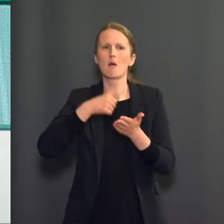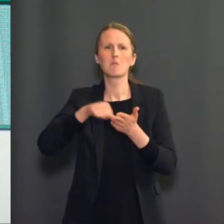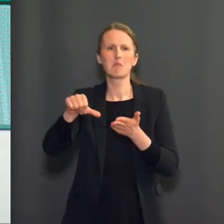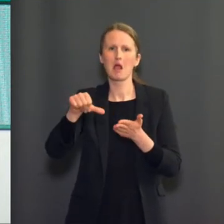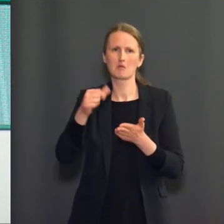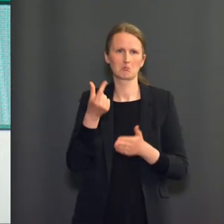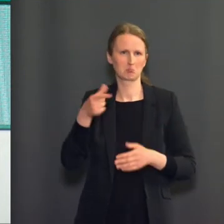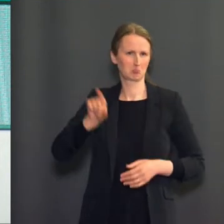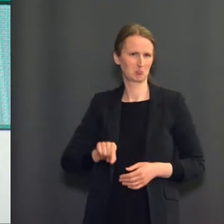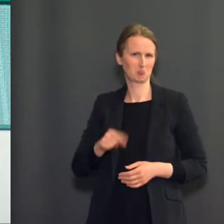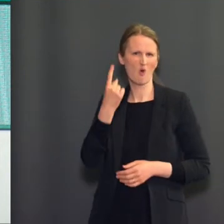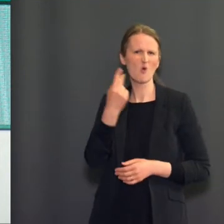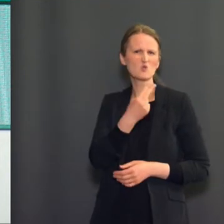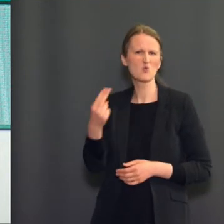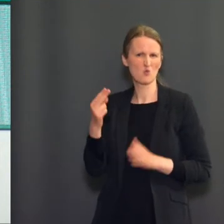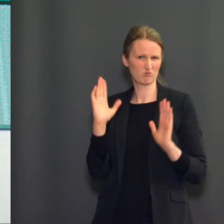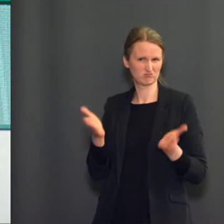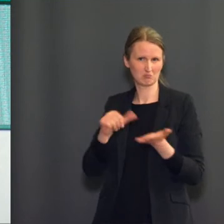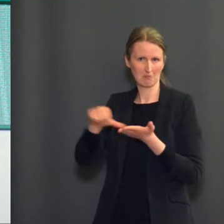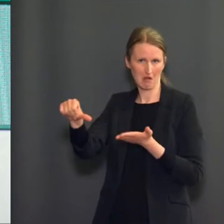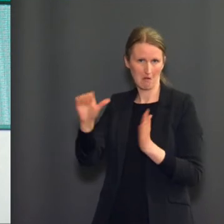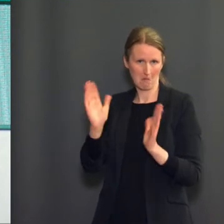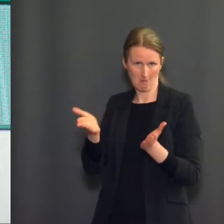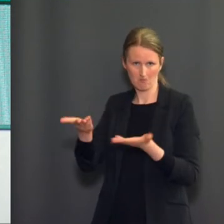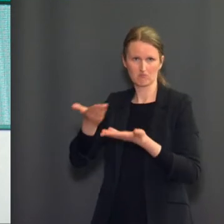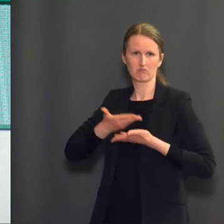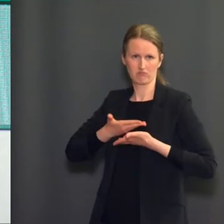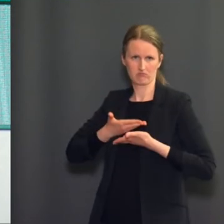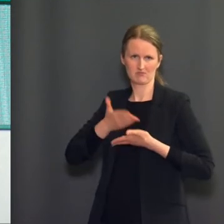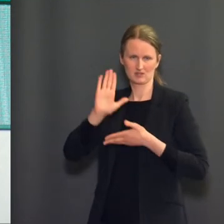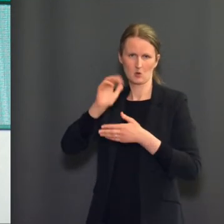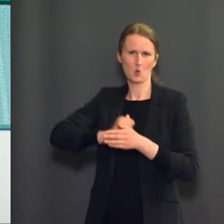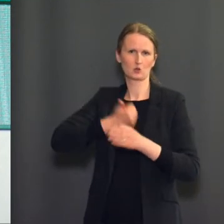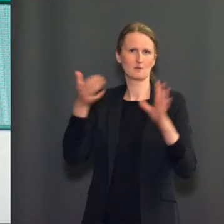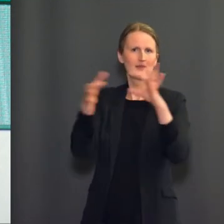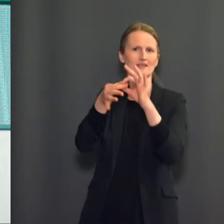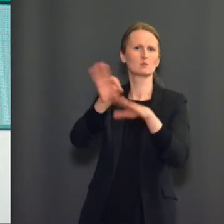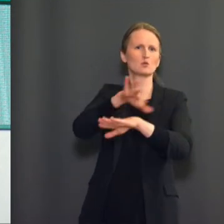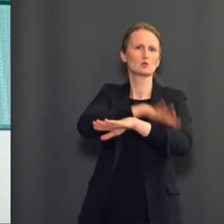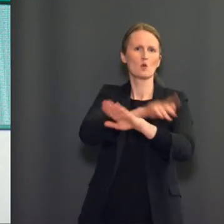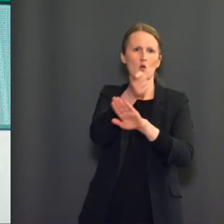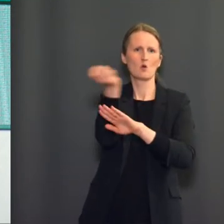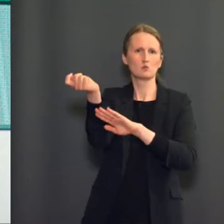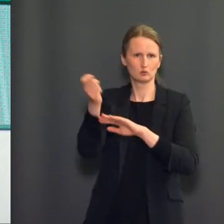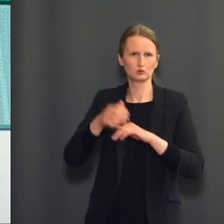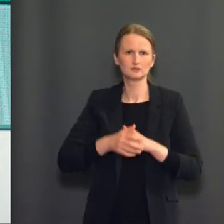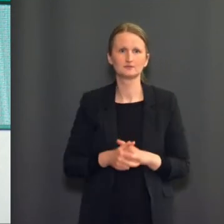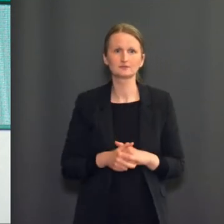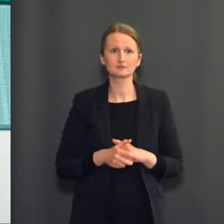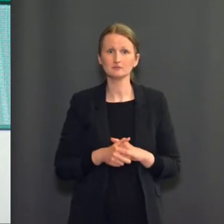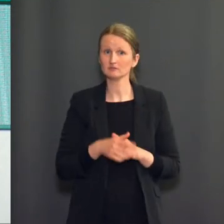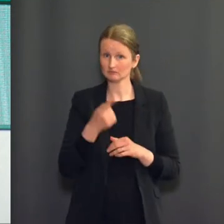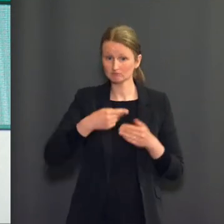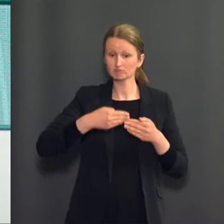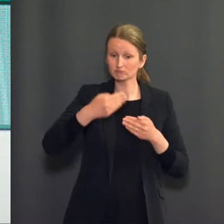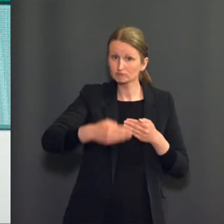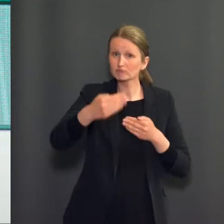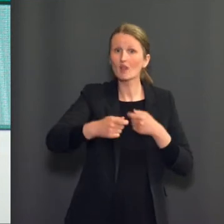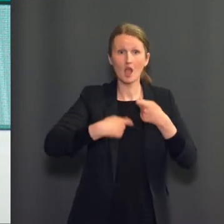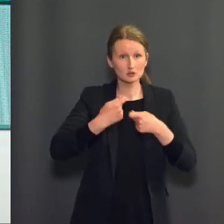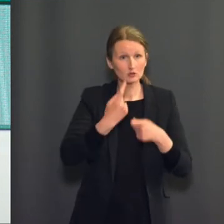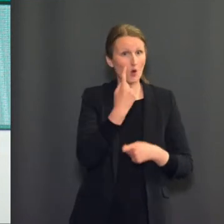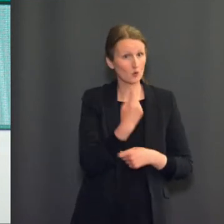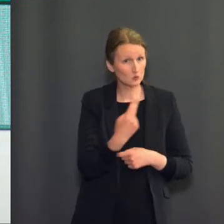test. Elles pourront alors acheter 2 autotests par semaine pour elles-mêmes et chaque membre de leur famille